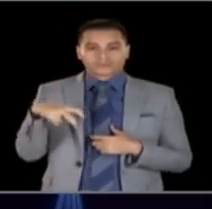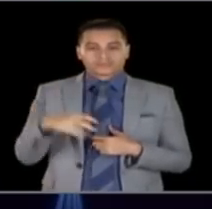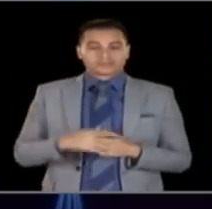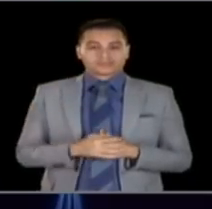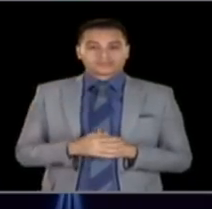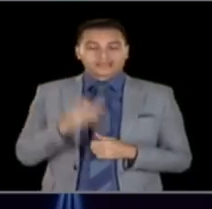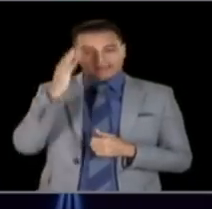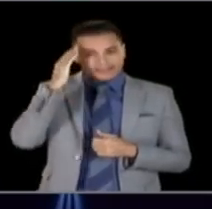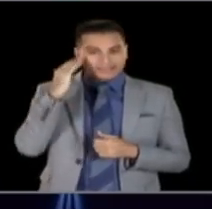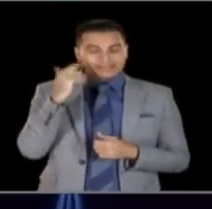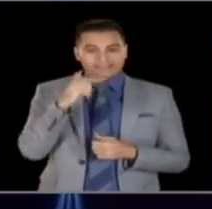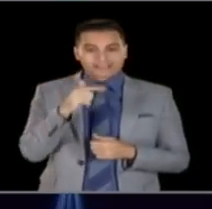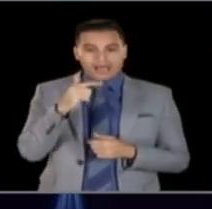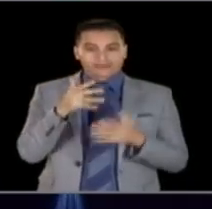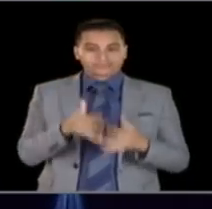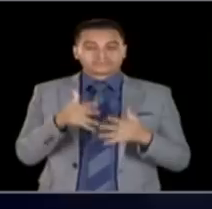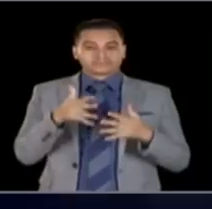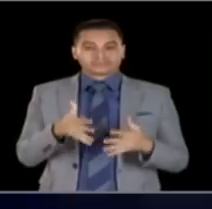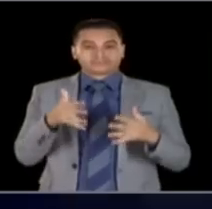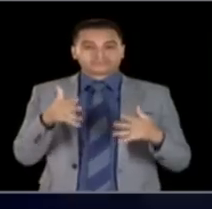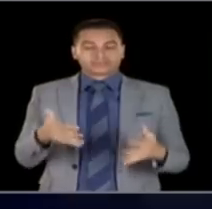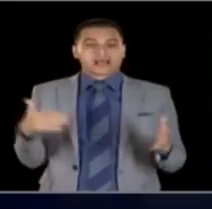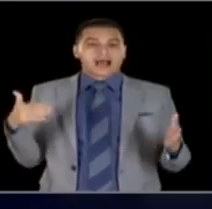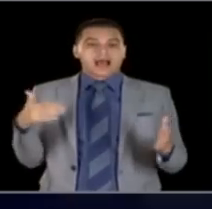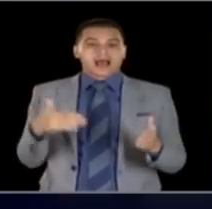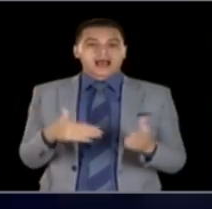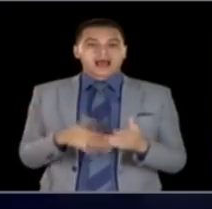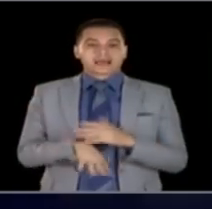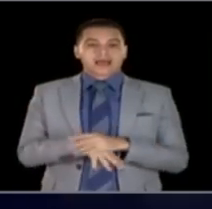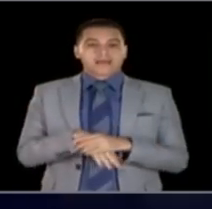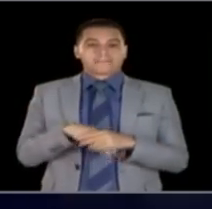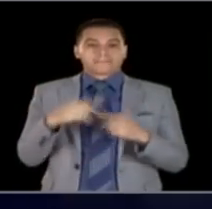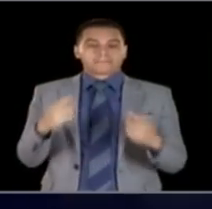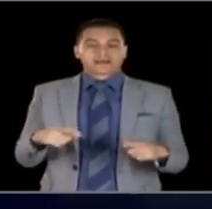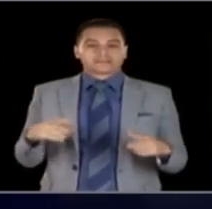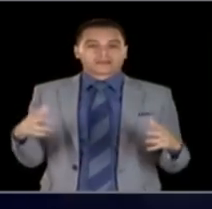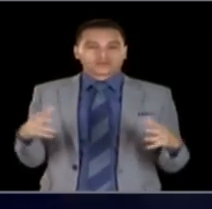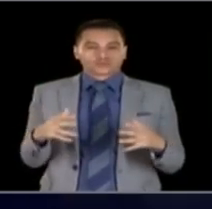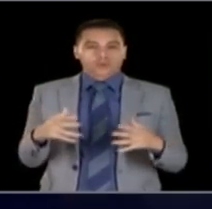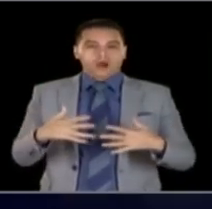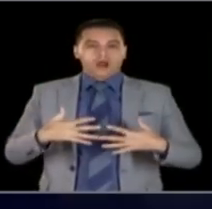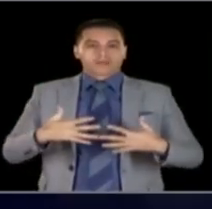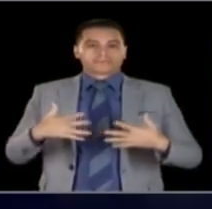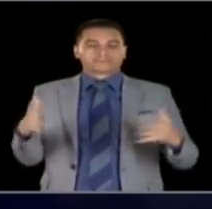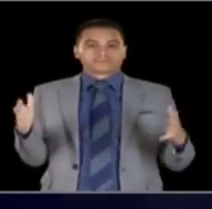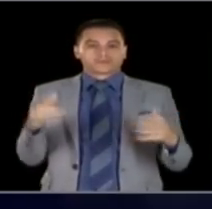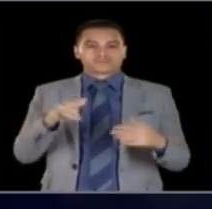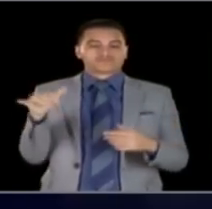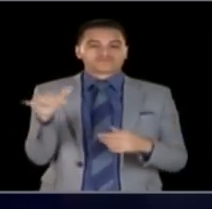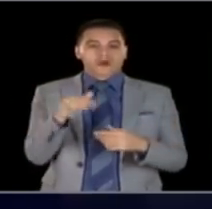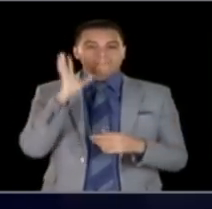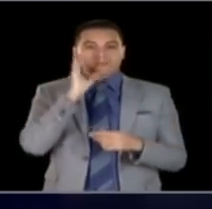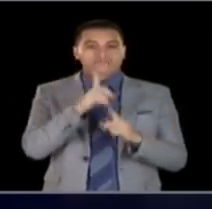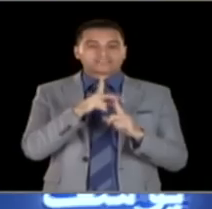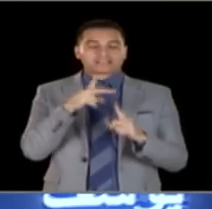1580. الدير ده فضل يتوسع لحد ما بقى مدينة صغيرة من أهم